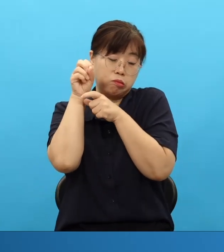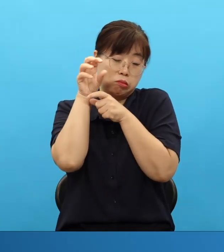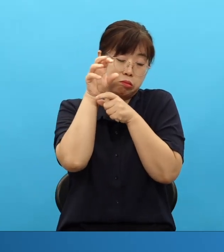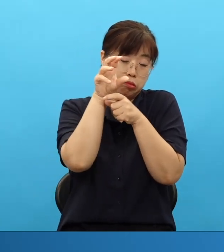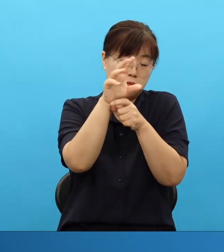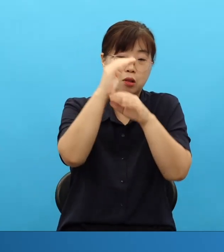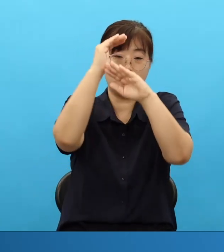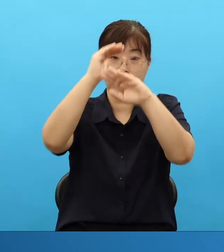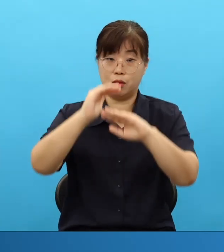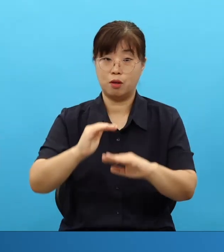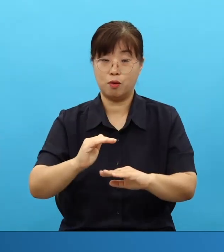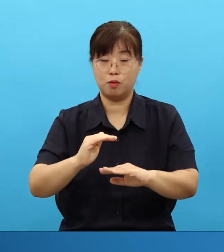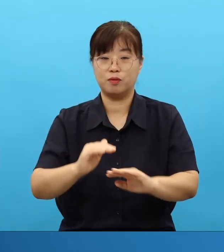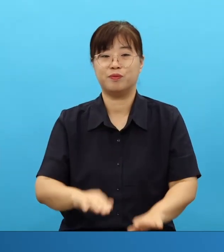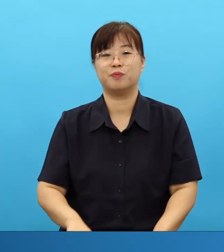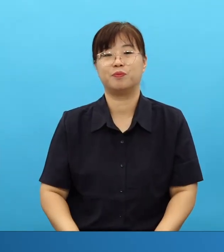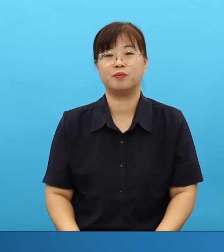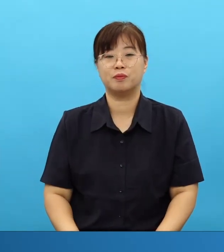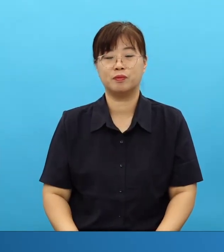뭐다는 알게